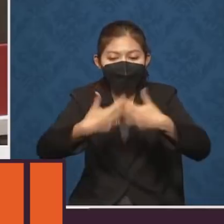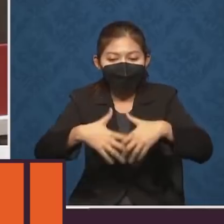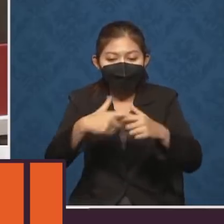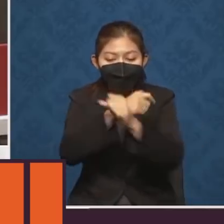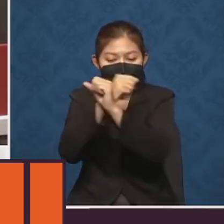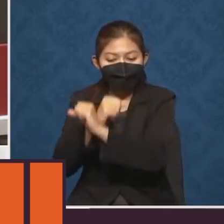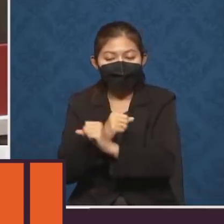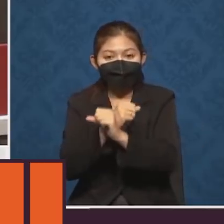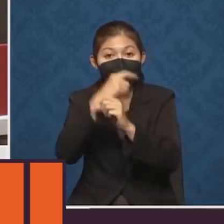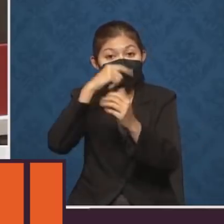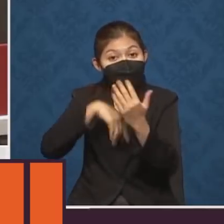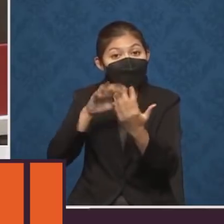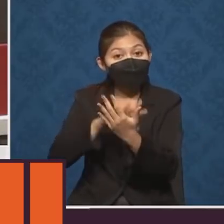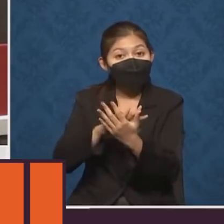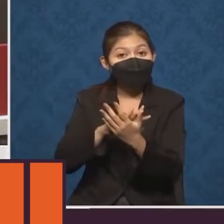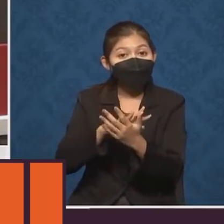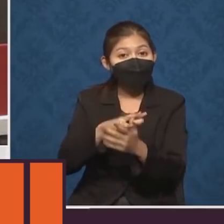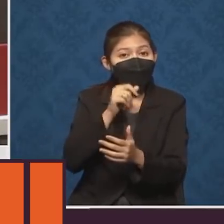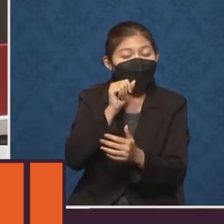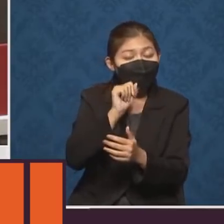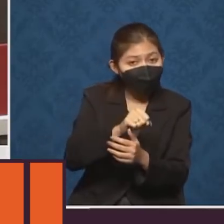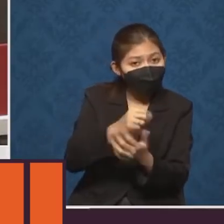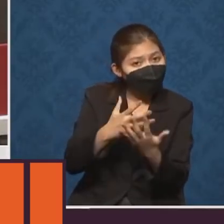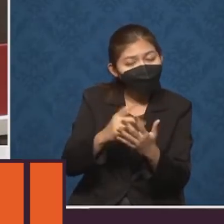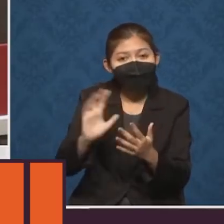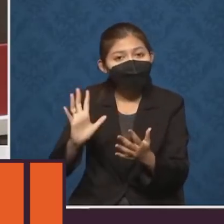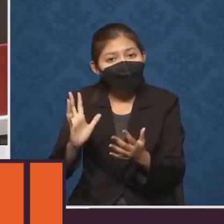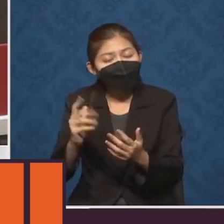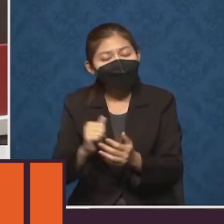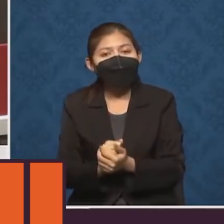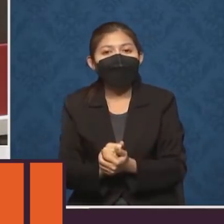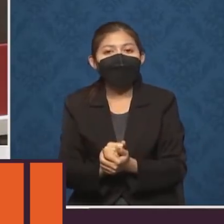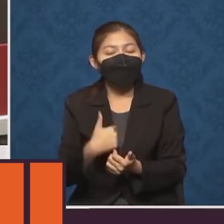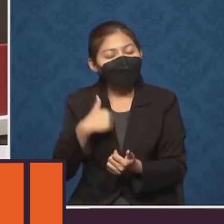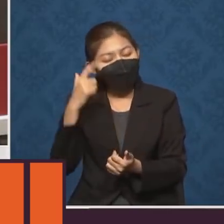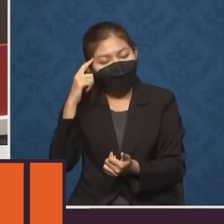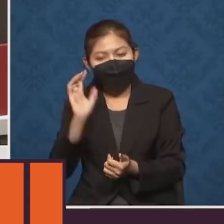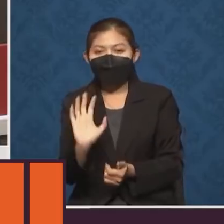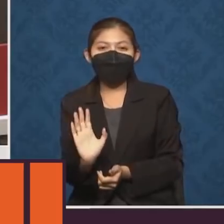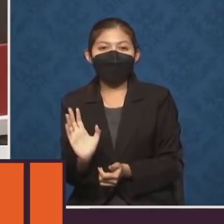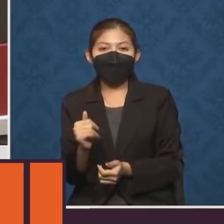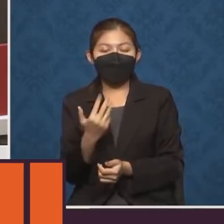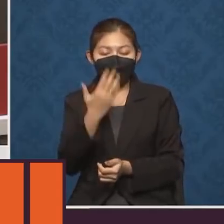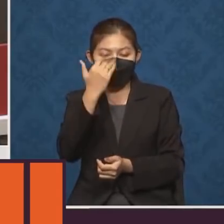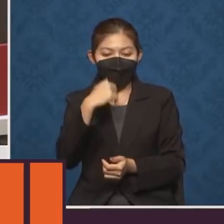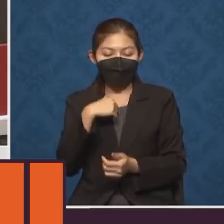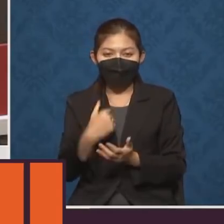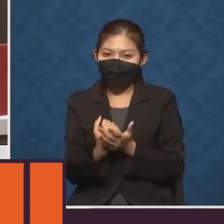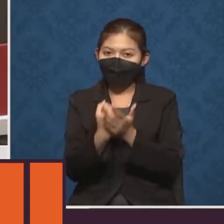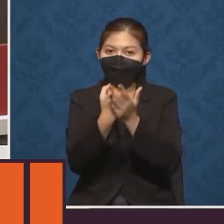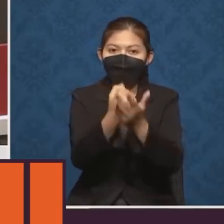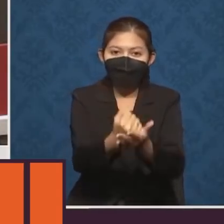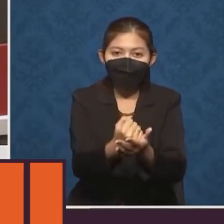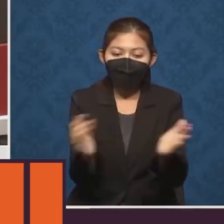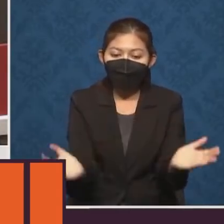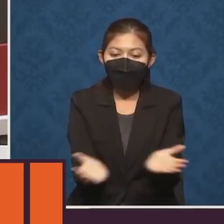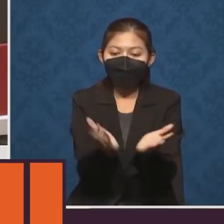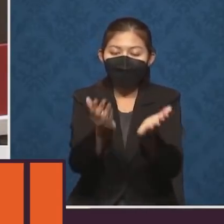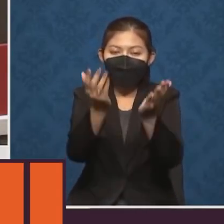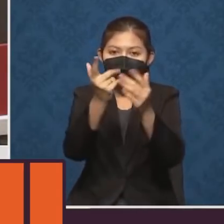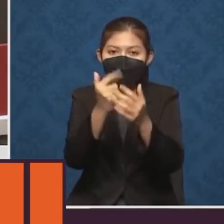กันประเทศไทยหรือไม่แต่ผมเชื่อว่าไม่กับท่านประธานและยังไม่ได้มีส่วนช่วยในการส่งเสริม